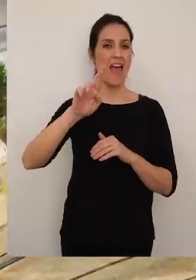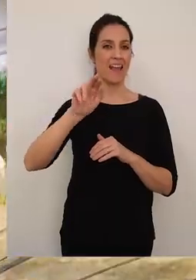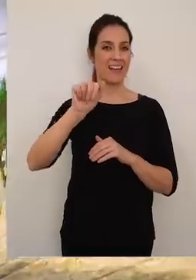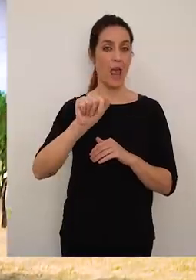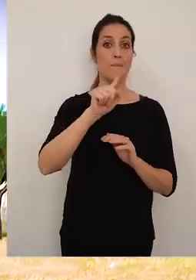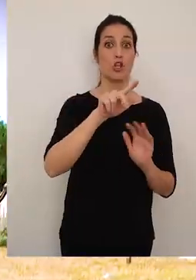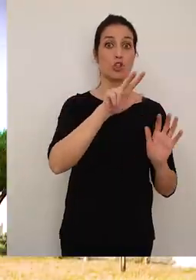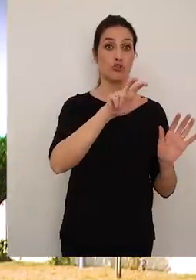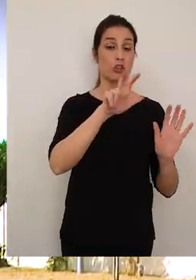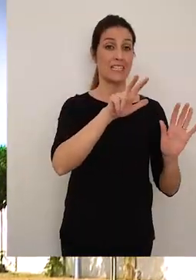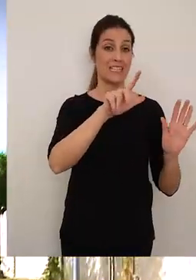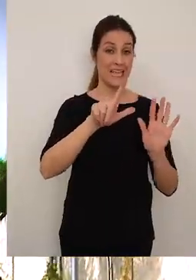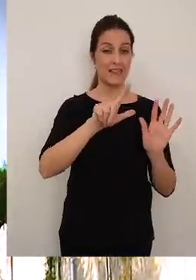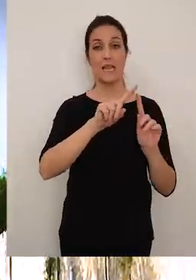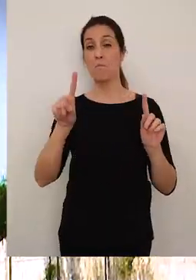1890, ma rimase incompiuto.